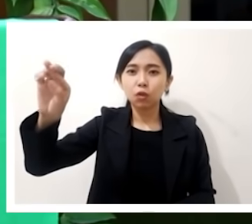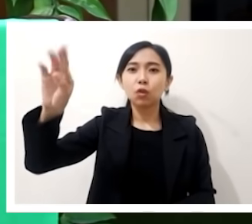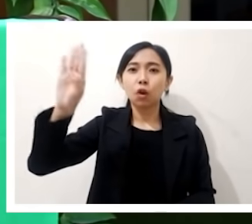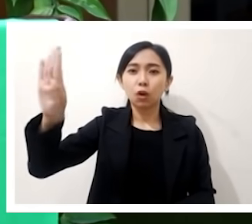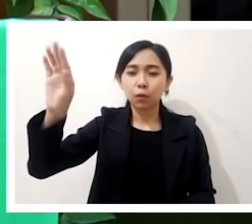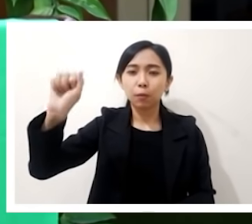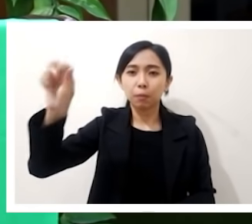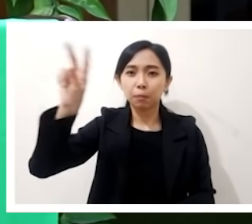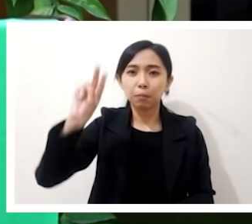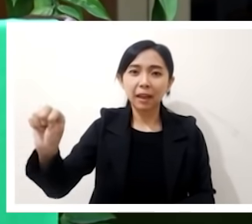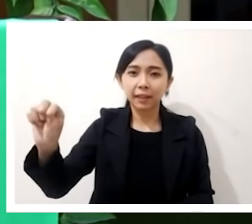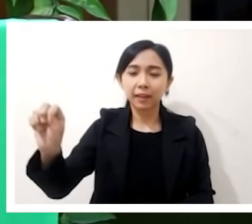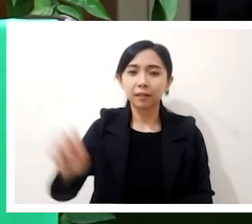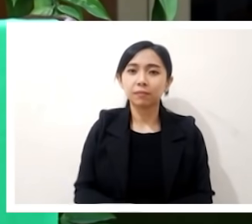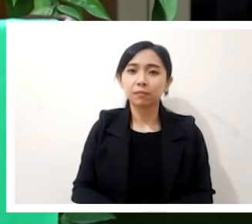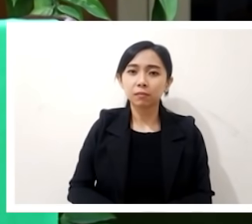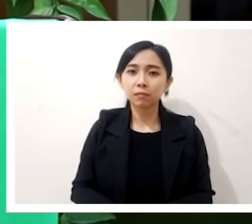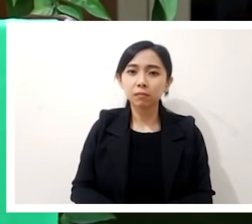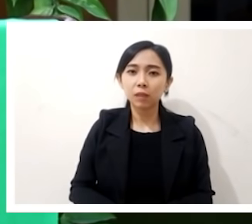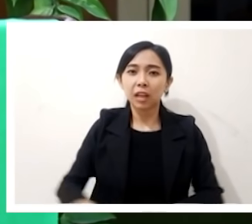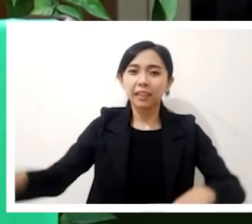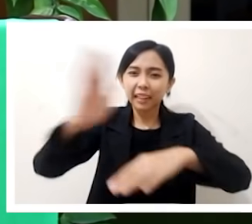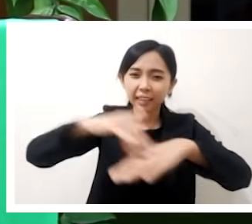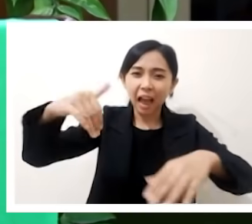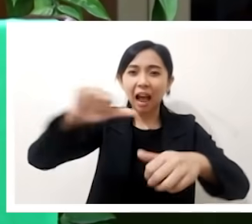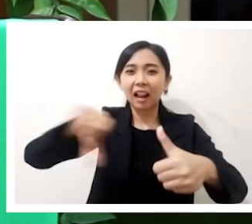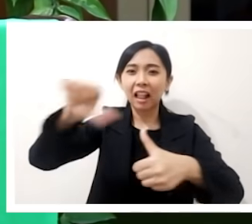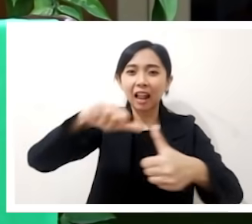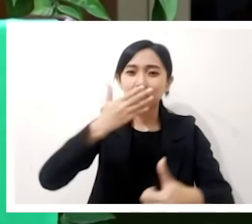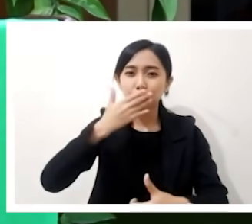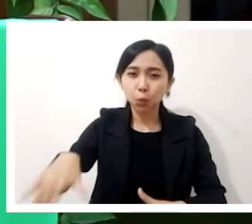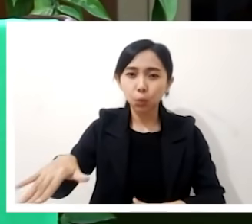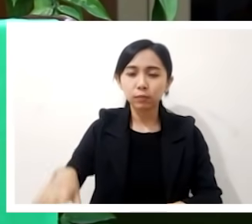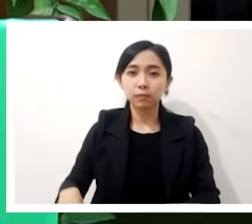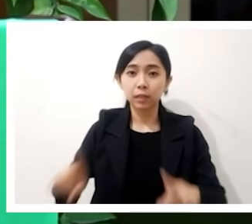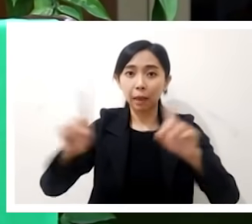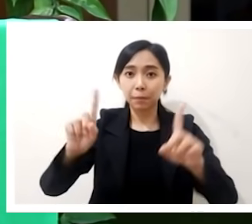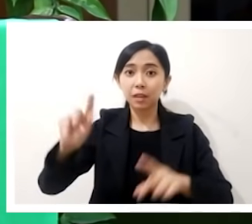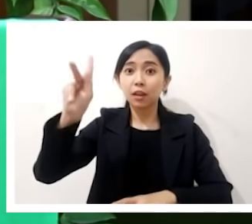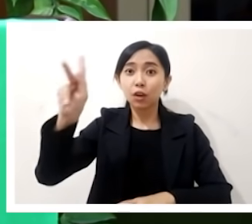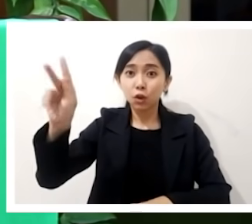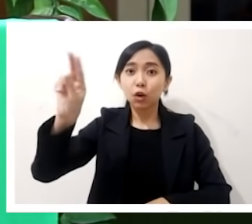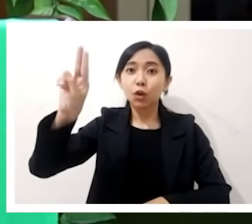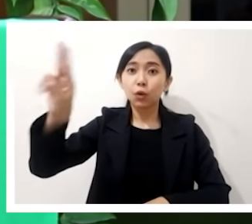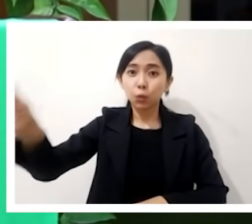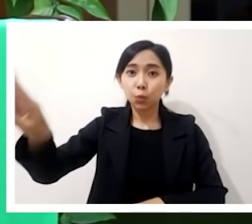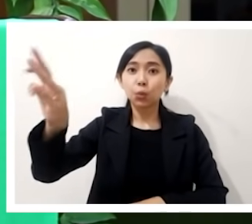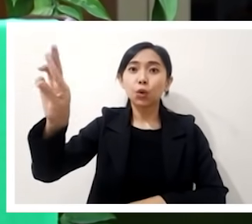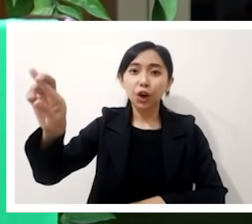yang sebenarnya tidak dikehendaki. Sedangkan kata kurban, sacrifice, kurban dengan huruf